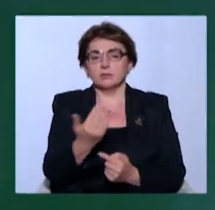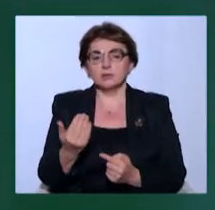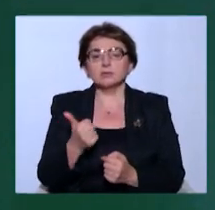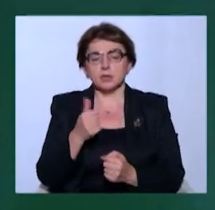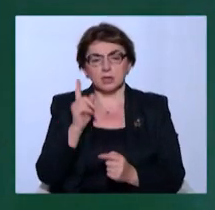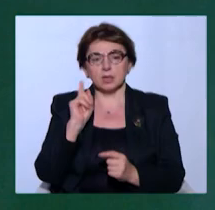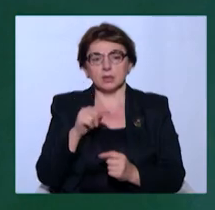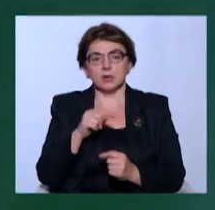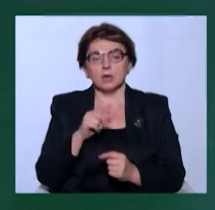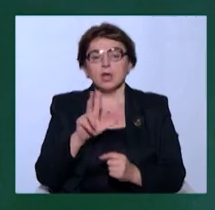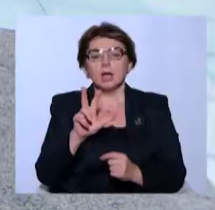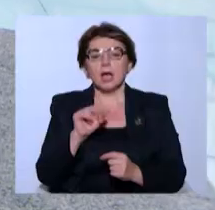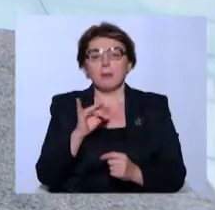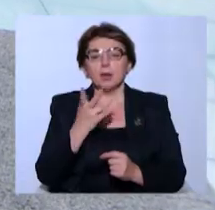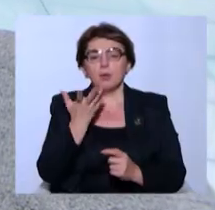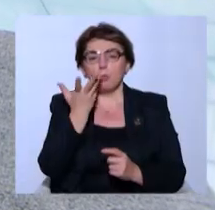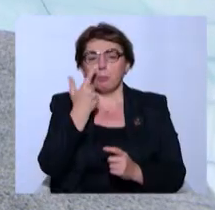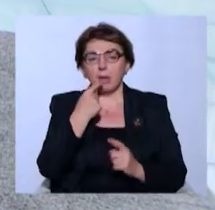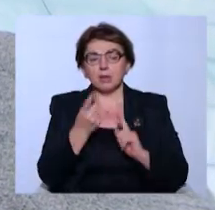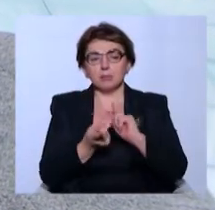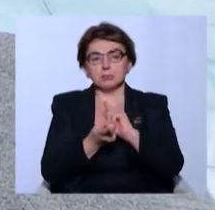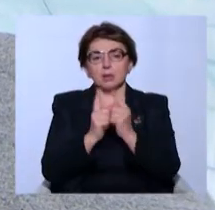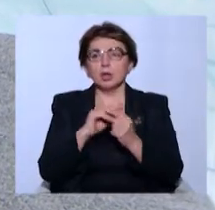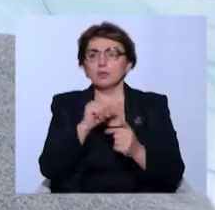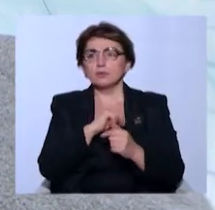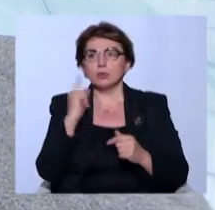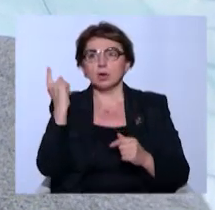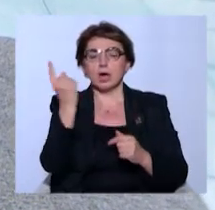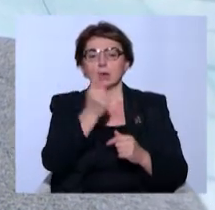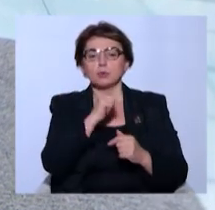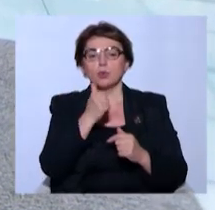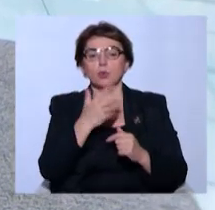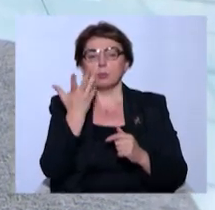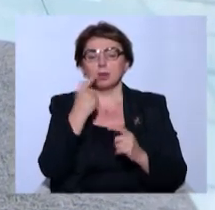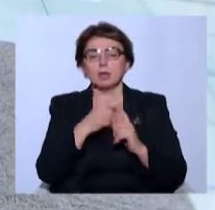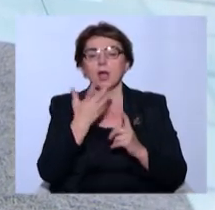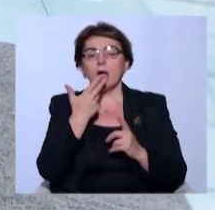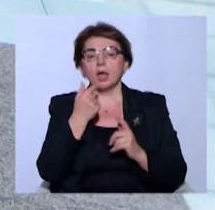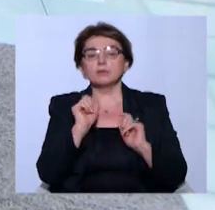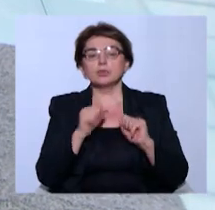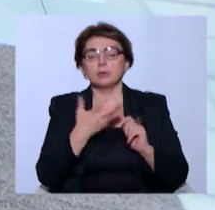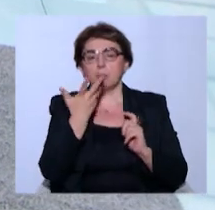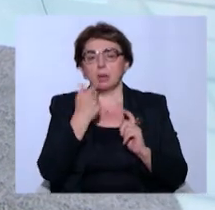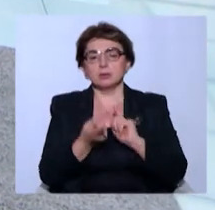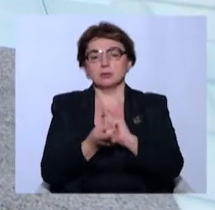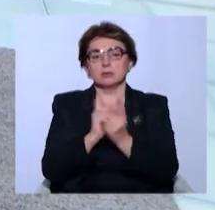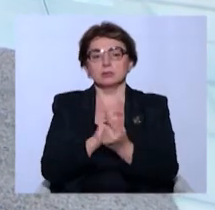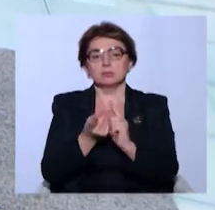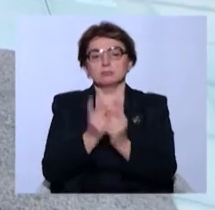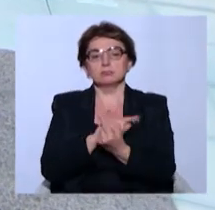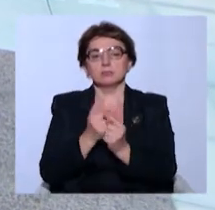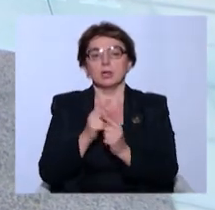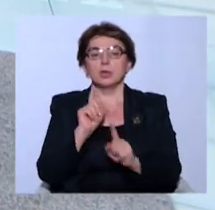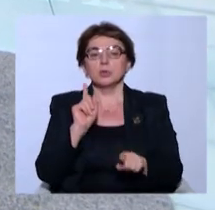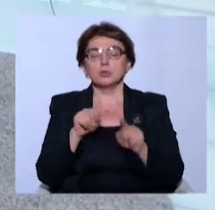ზომიერი სარტყელის მცხოვრები ორგანიზმებისათვის, როცა გარემოს ფონი ზამთარში და წლის სხვა